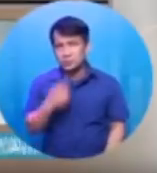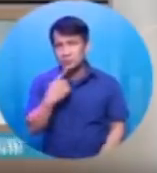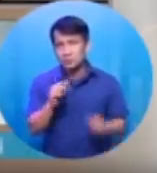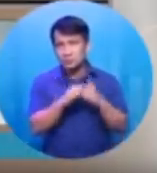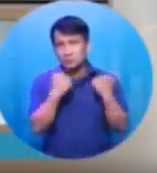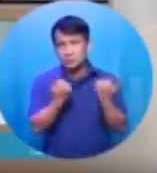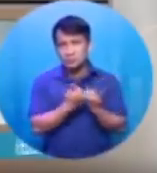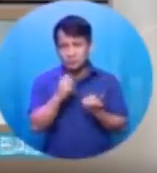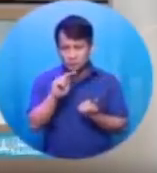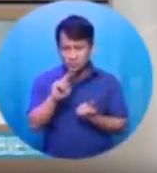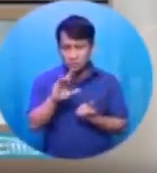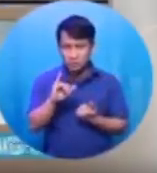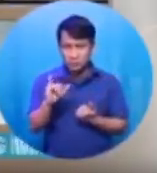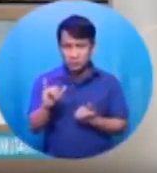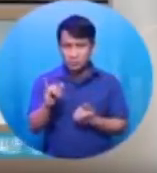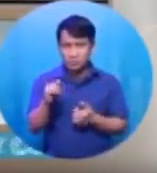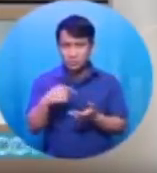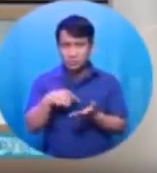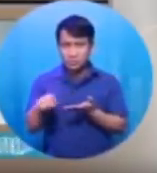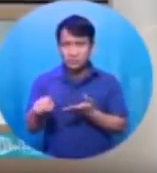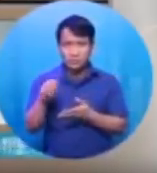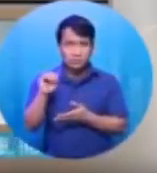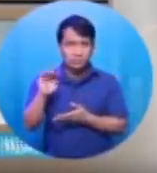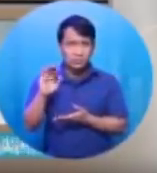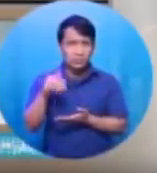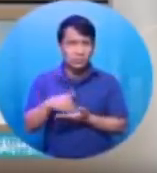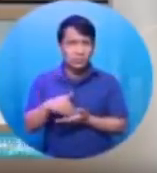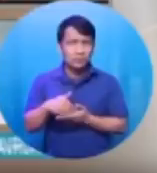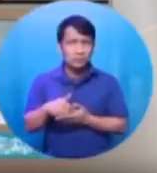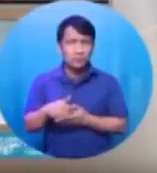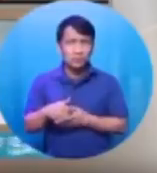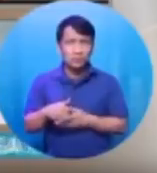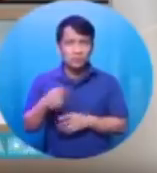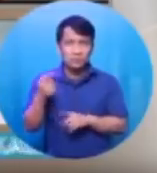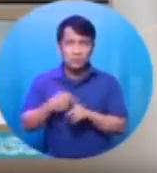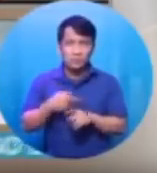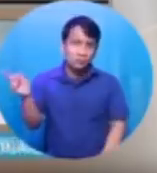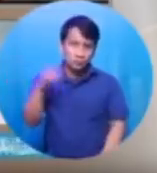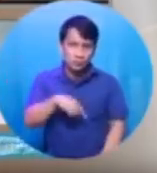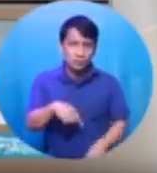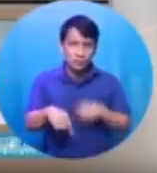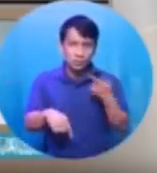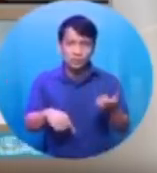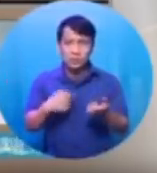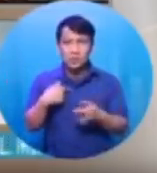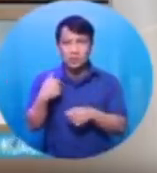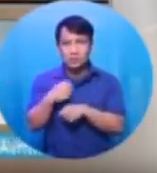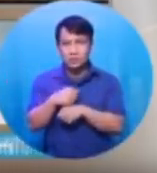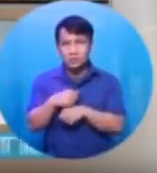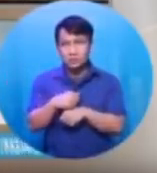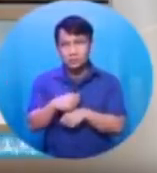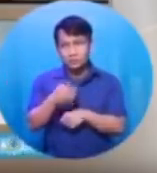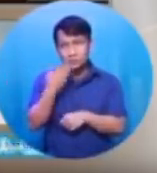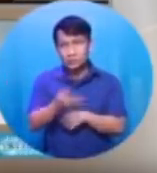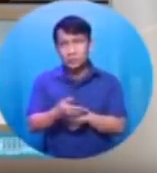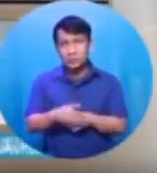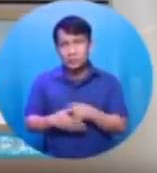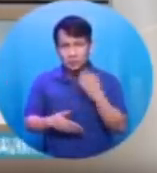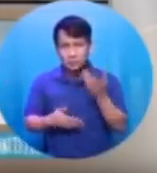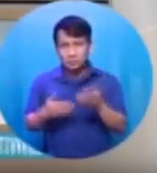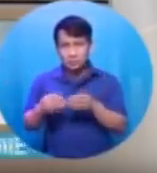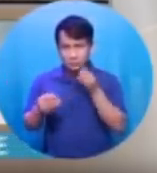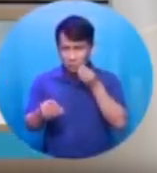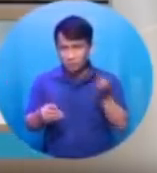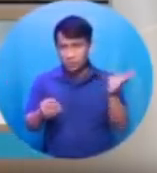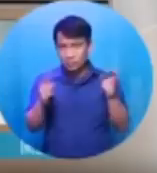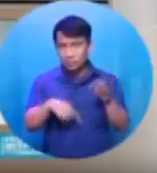ko yung papel ko po. Nakabayad ng 14,000 dirham. Sige, sir. Pauwi namin kayo, sir. Kami po ang gagawa ng paraan. Thank you, sir. Na para kayo po